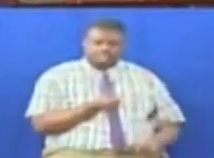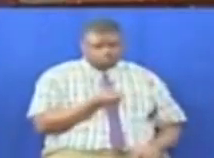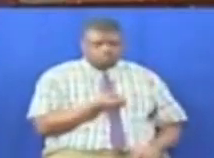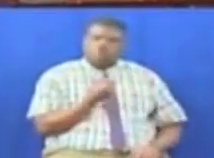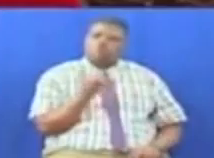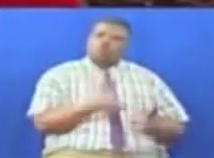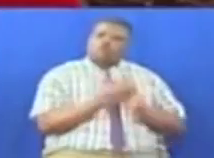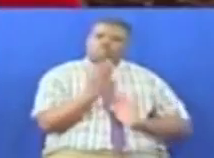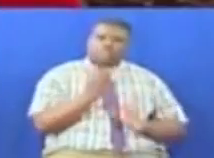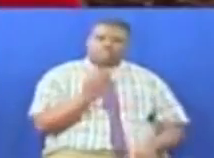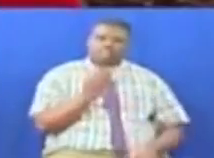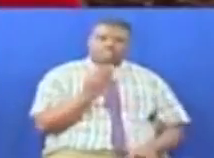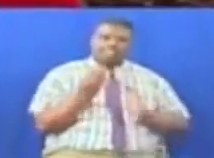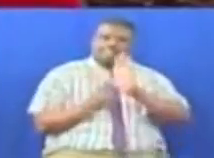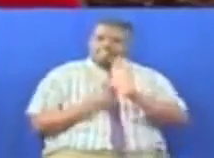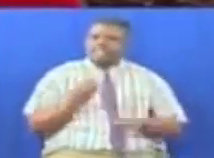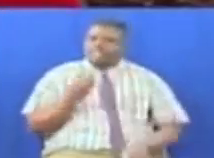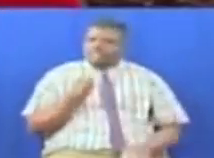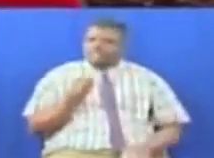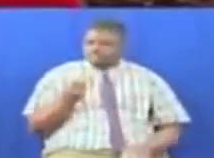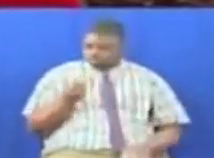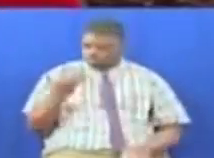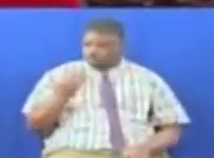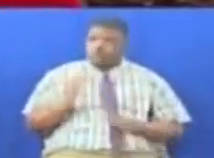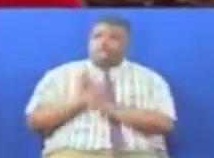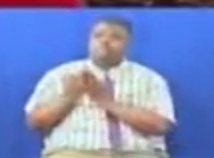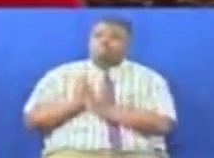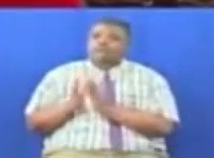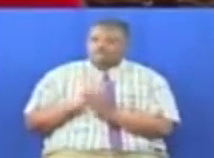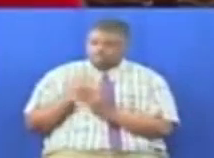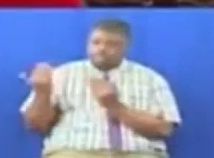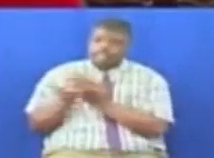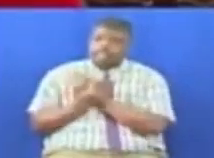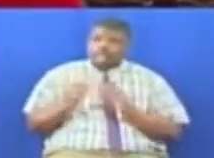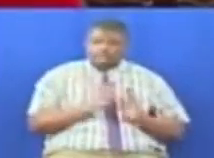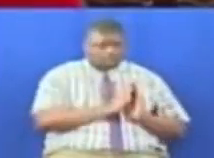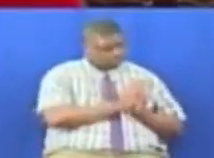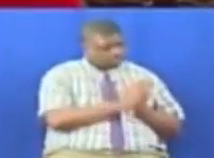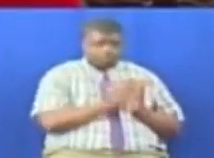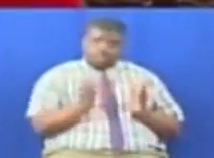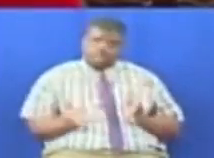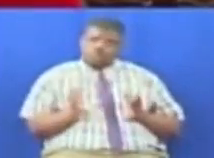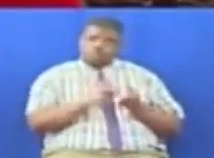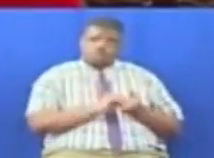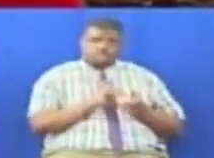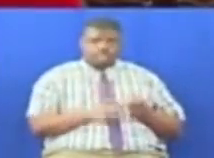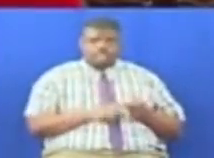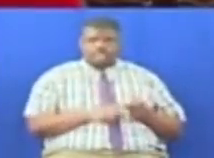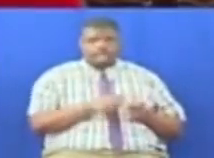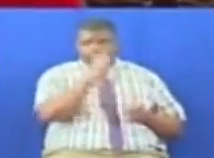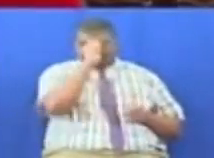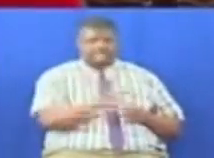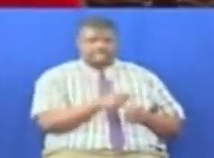ibara ya 64 na ibara ndogo ya tano ya katiba. Kwa kuweka kinga ya katiba, kwa kuwekewa kinga katiba haitaheshimiwa